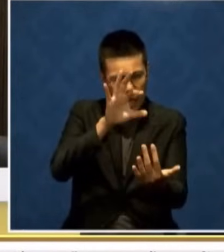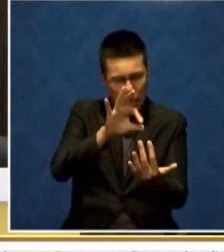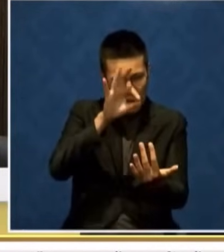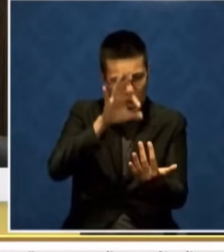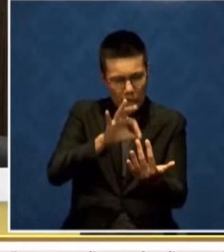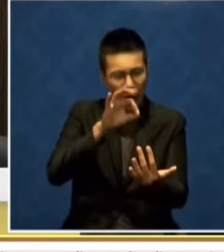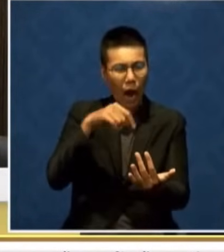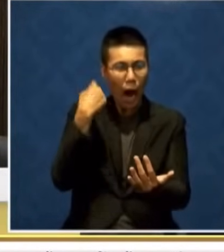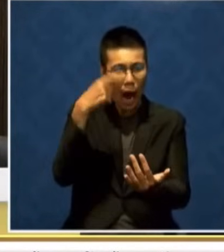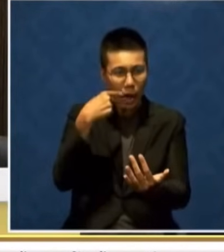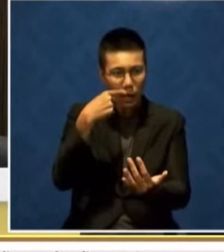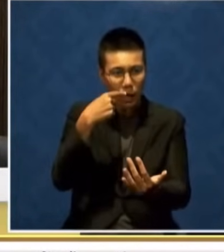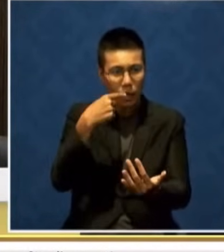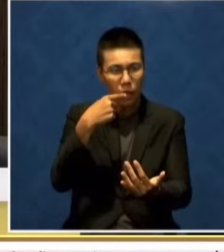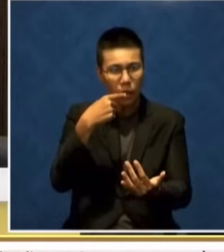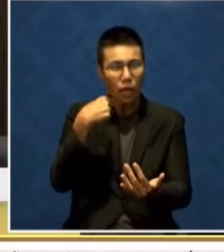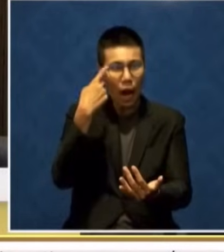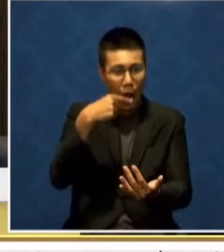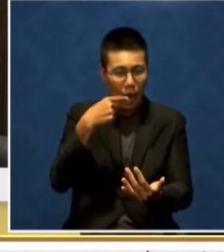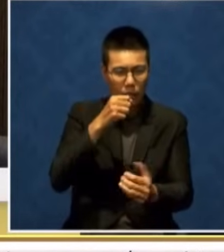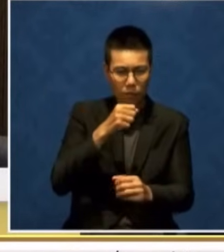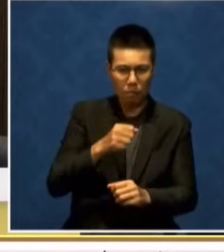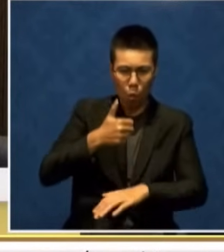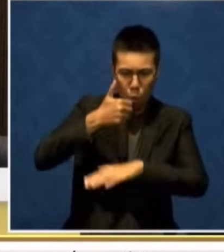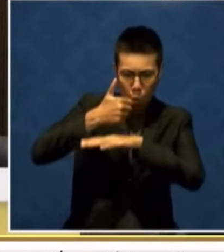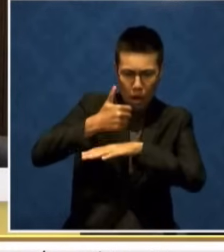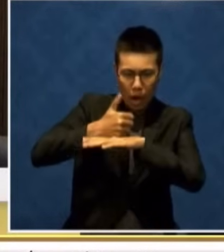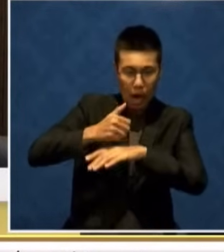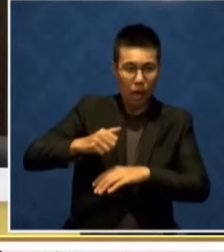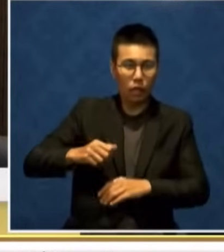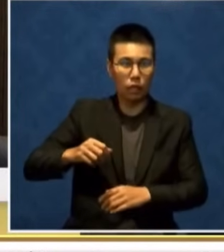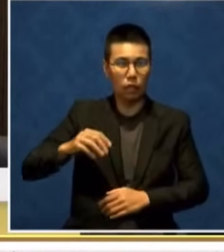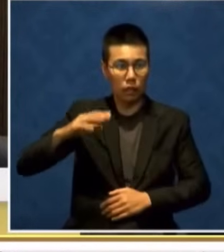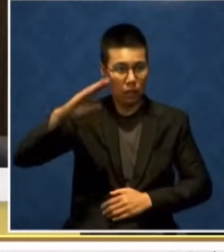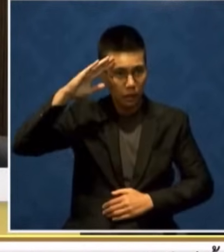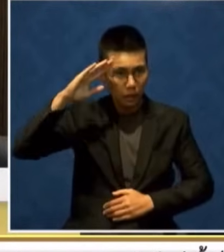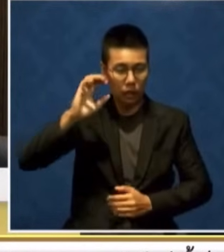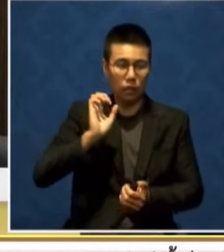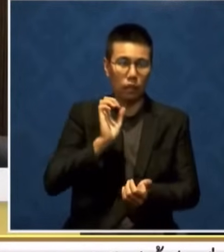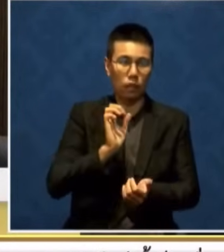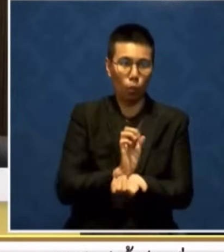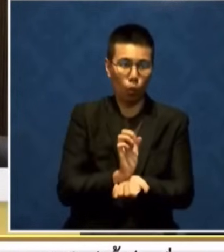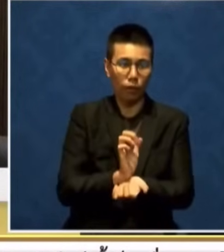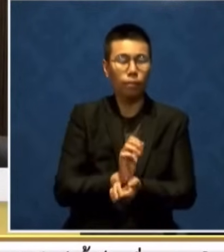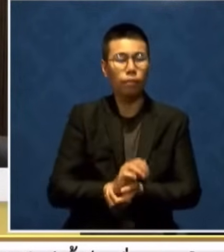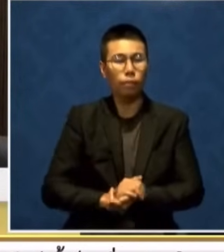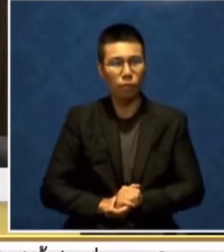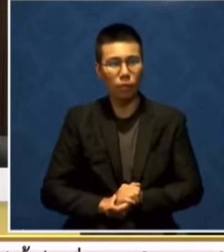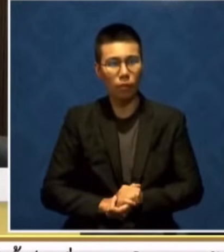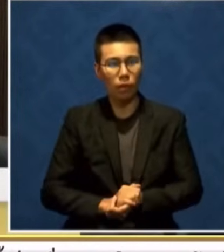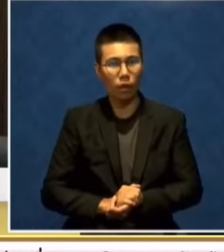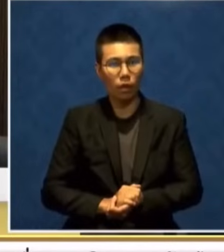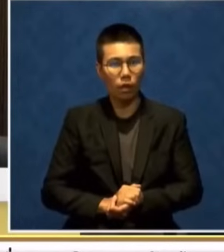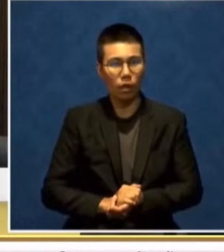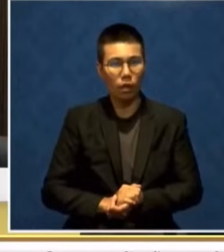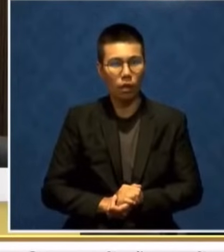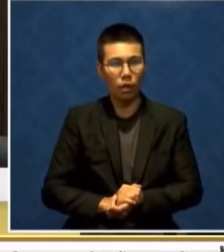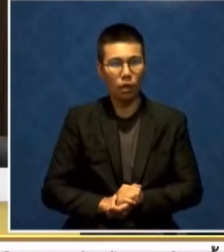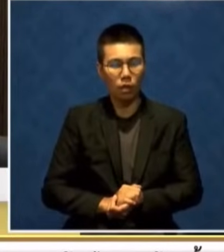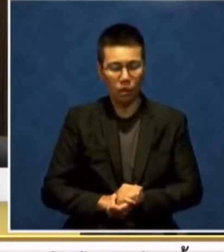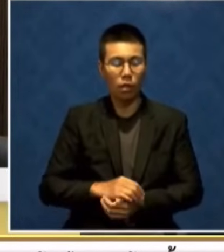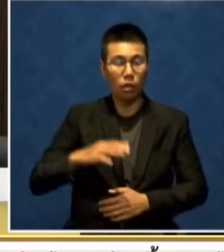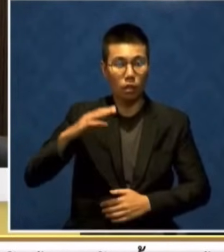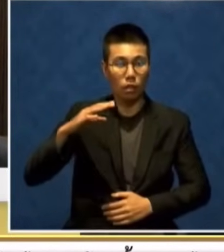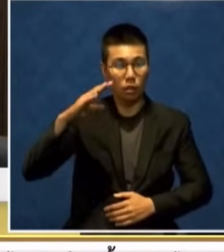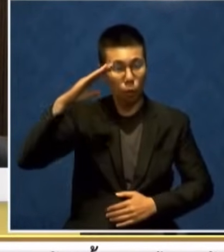คนไหนเป็นผบตรไม่ต้องถึงขนาดให้ตำรวจหรือการ